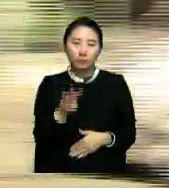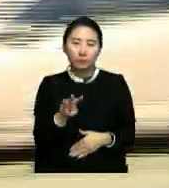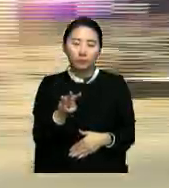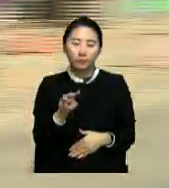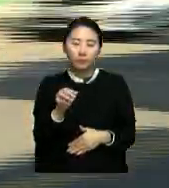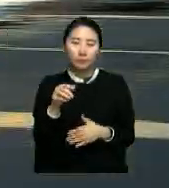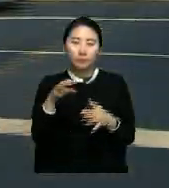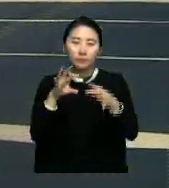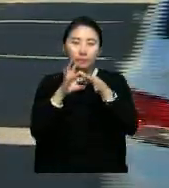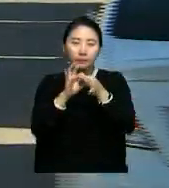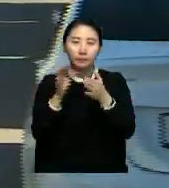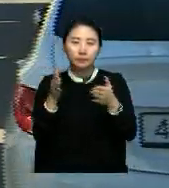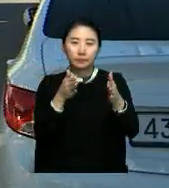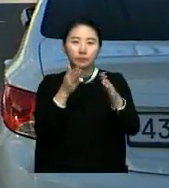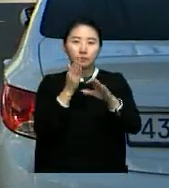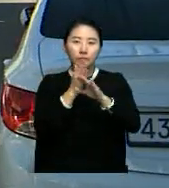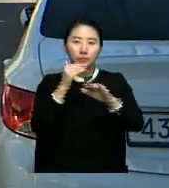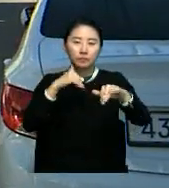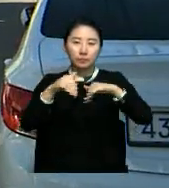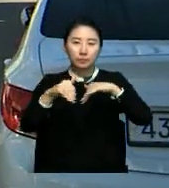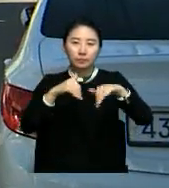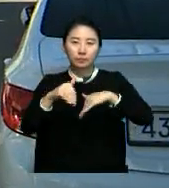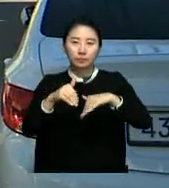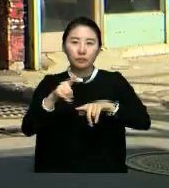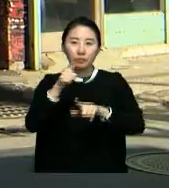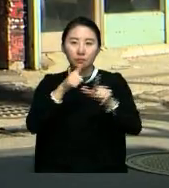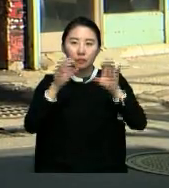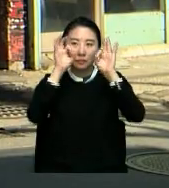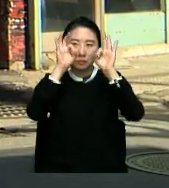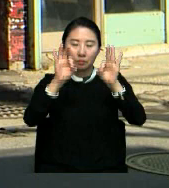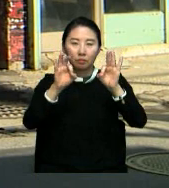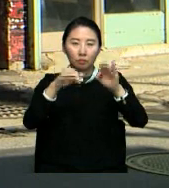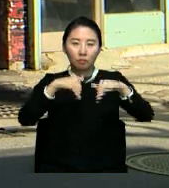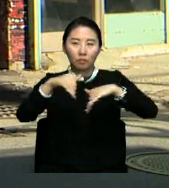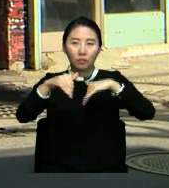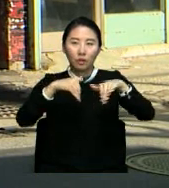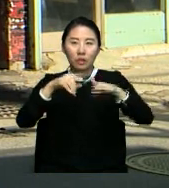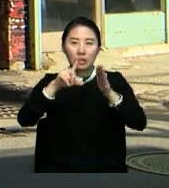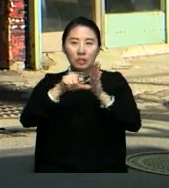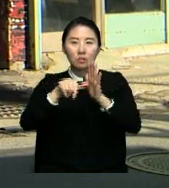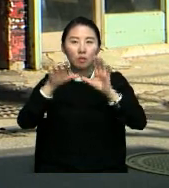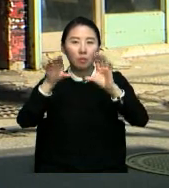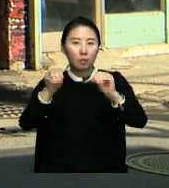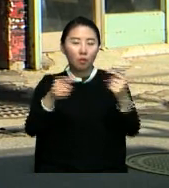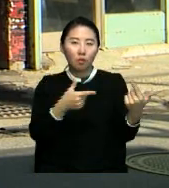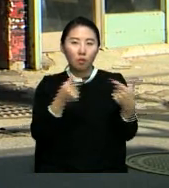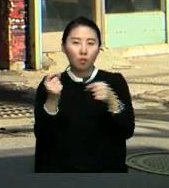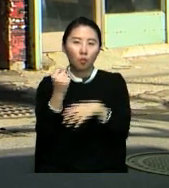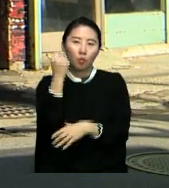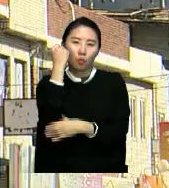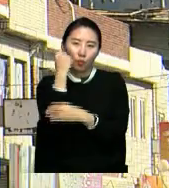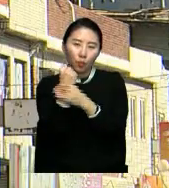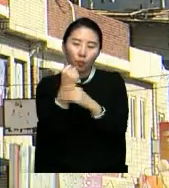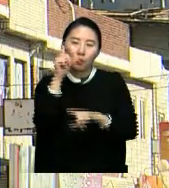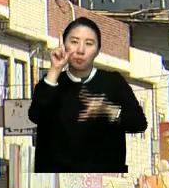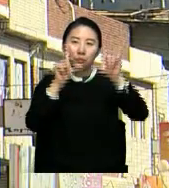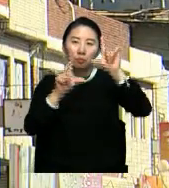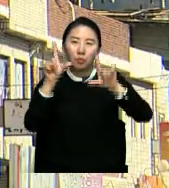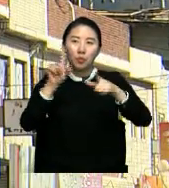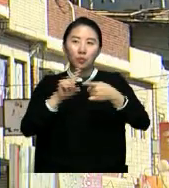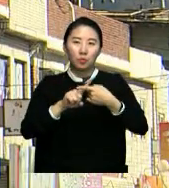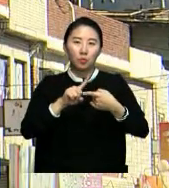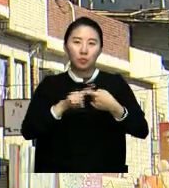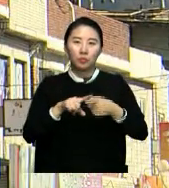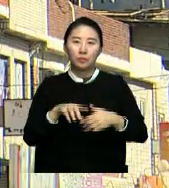연풍리를 관통하는 중심도로. 시가지를 따라 보이는 건물들은 시간이 멈춘 듯 수십 년 전 낡은 모습